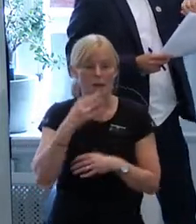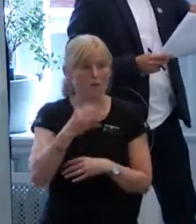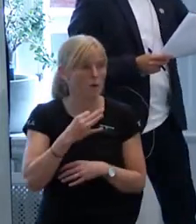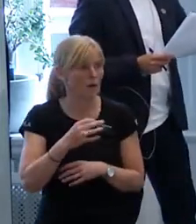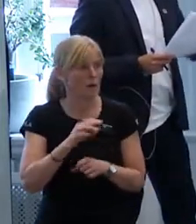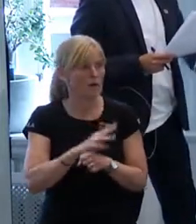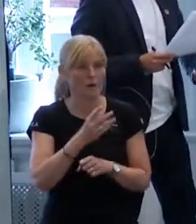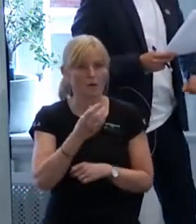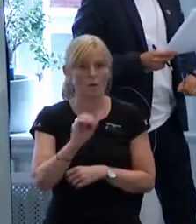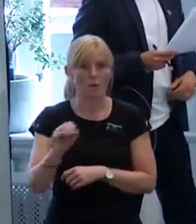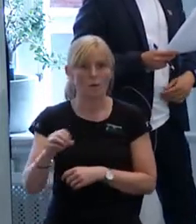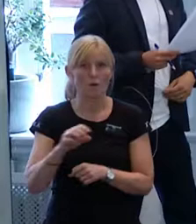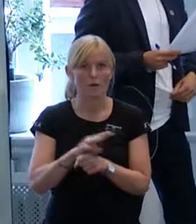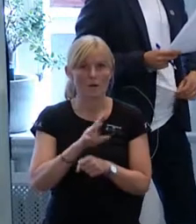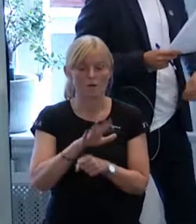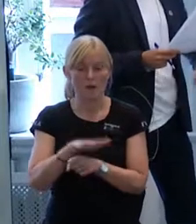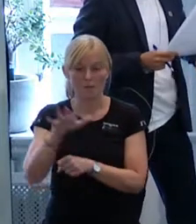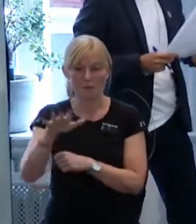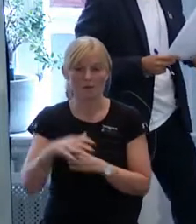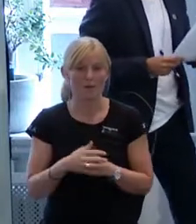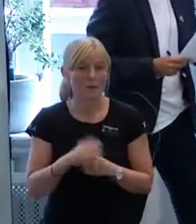13.00, 13.15.